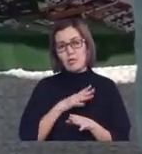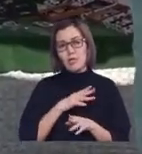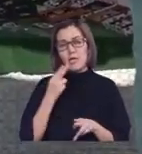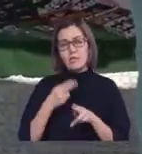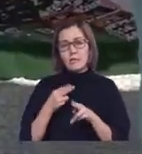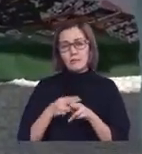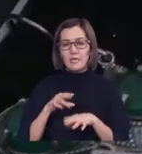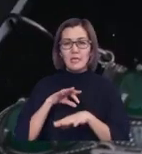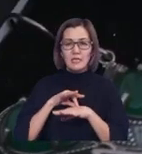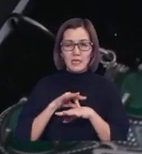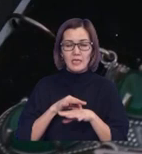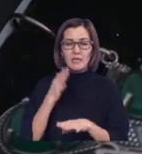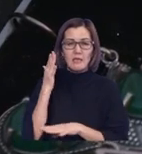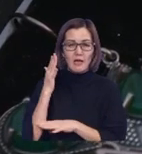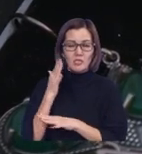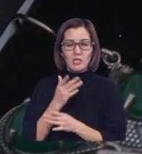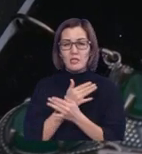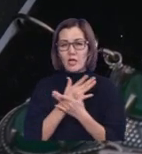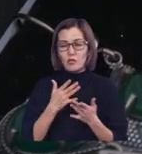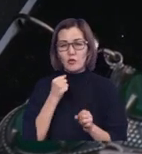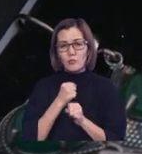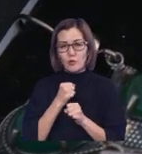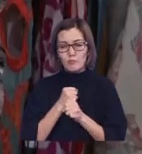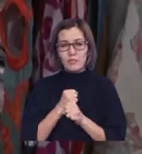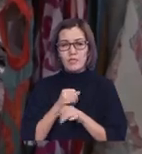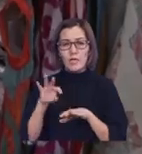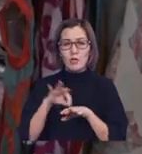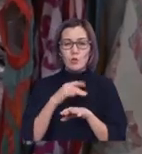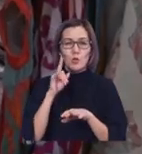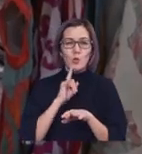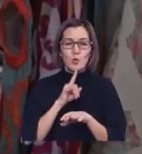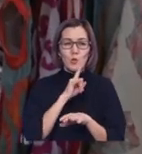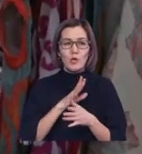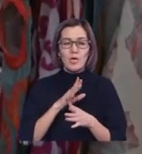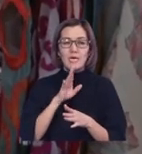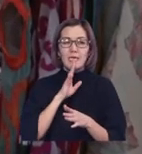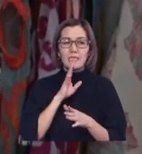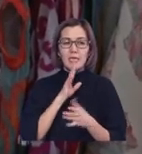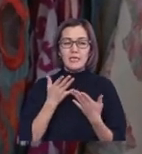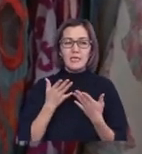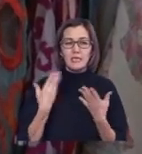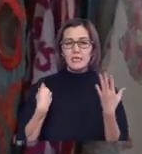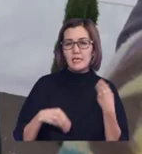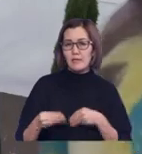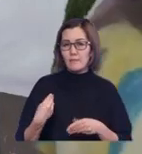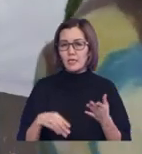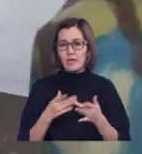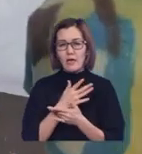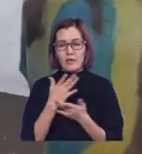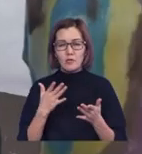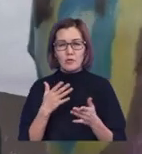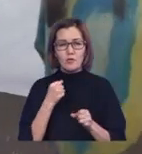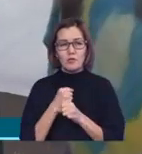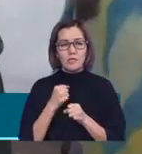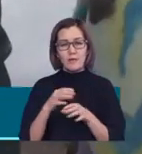темірден, теріден, ағаштан түрлі бұйымдарды жасаса, жұбайы, қыздары мен келіндері киіз басады, қыш құяды.